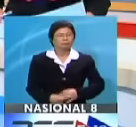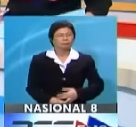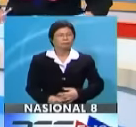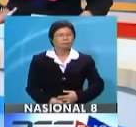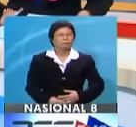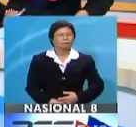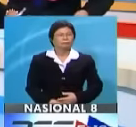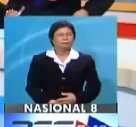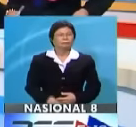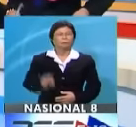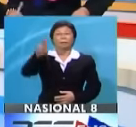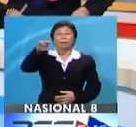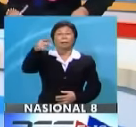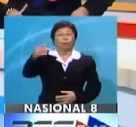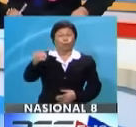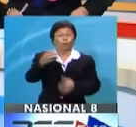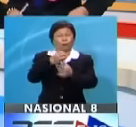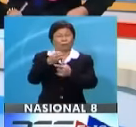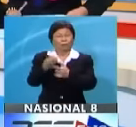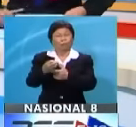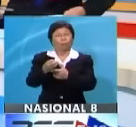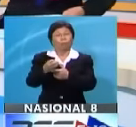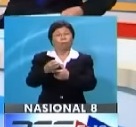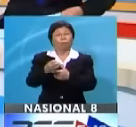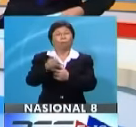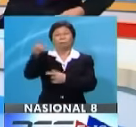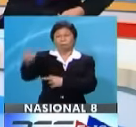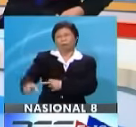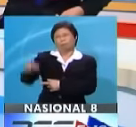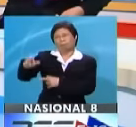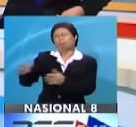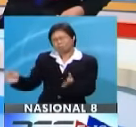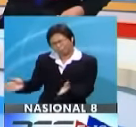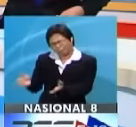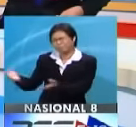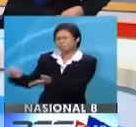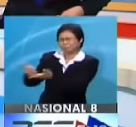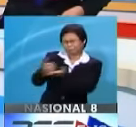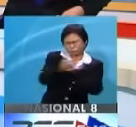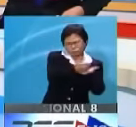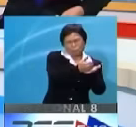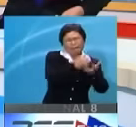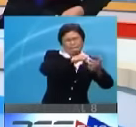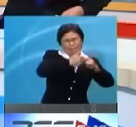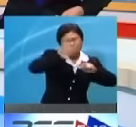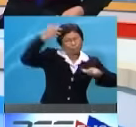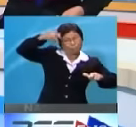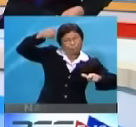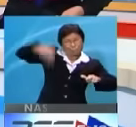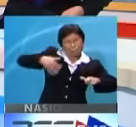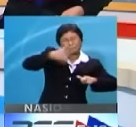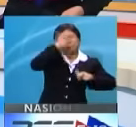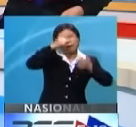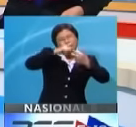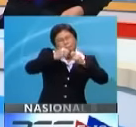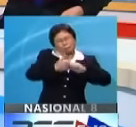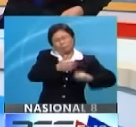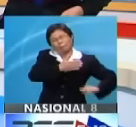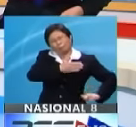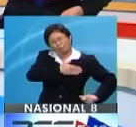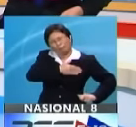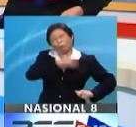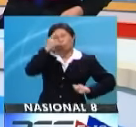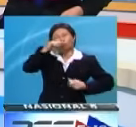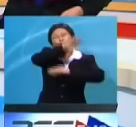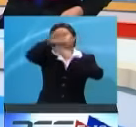Dan sementara itu, NGO maupun mana-mana pihak digalak tampil membantu berhubung isu pelarian Rohingya kerana ia krisis kemanusiaan